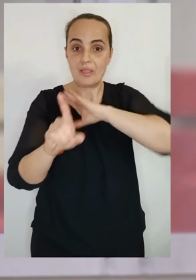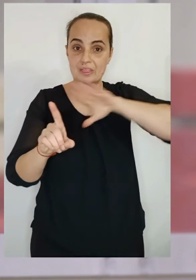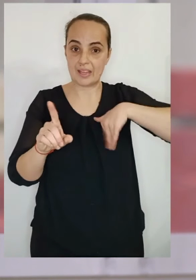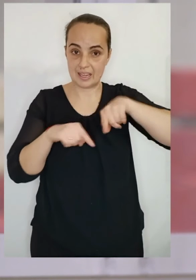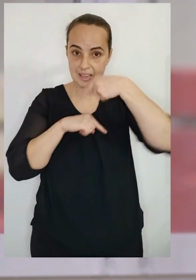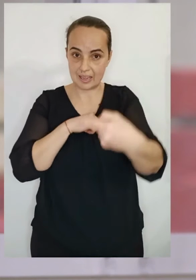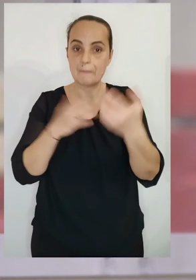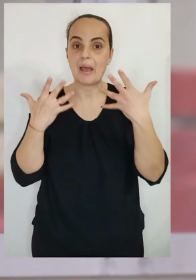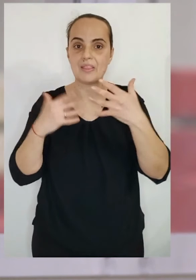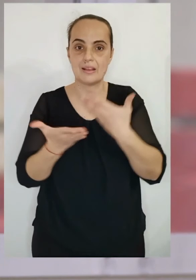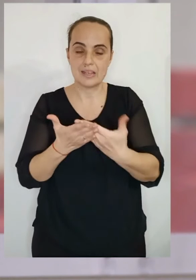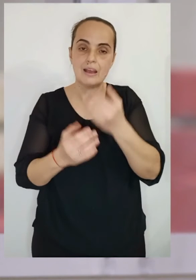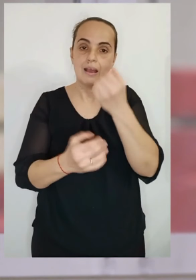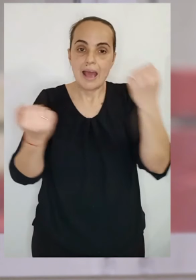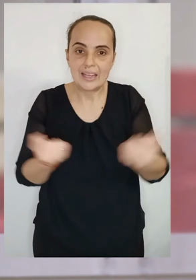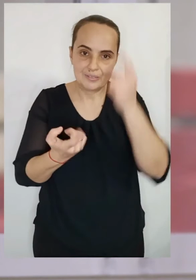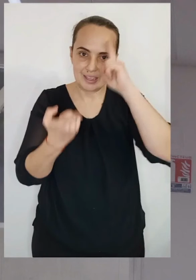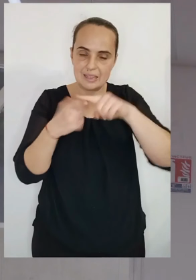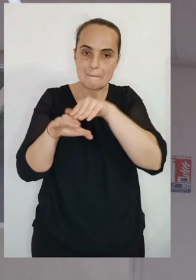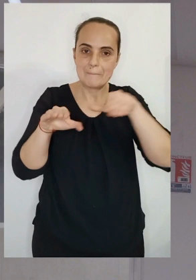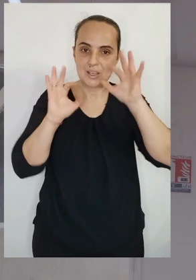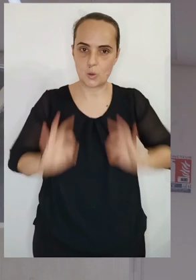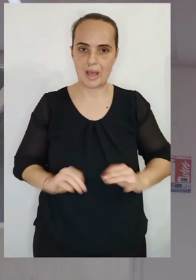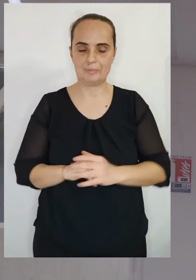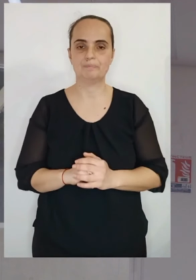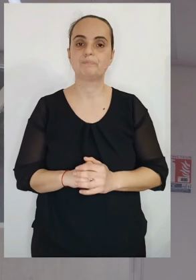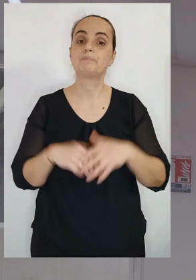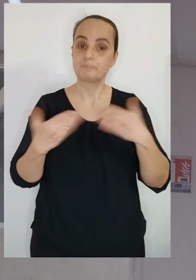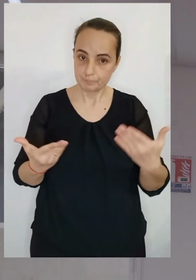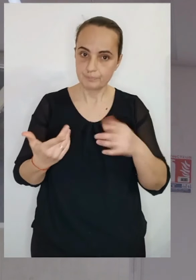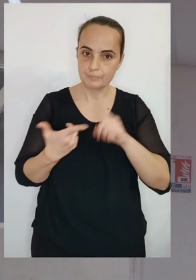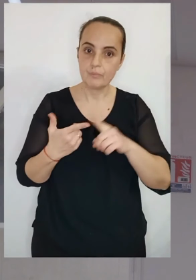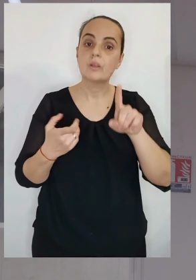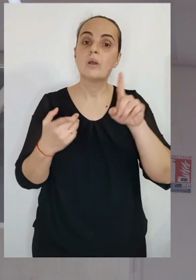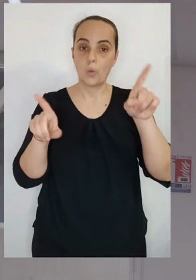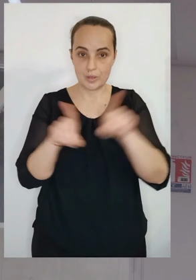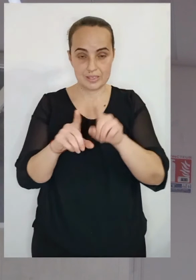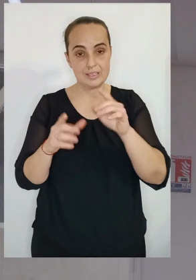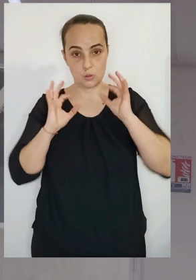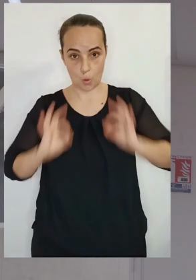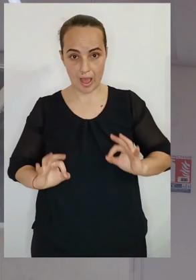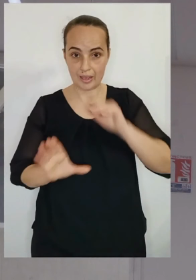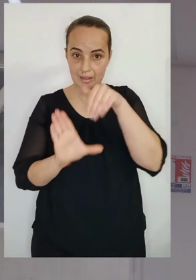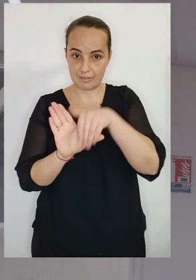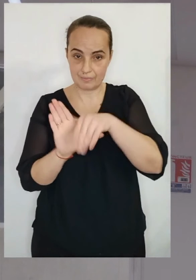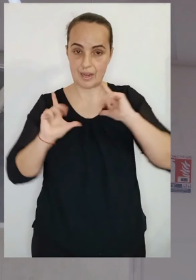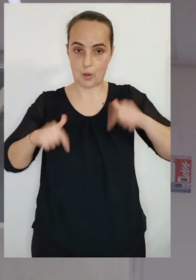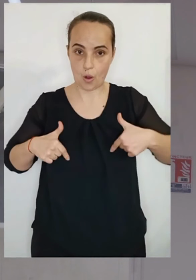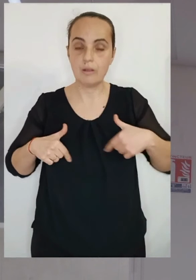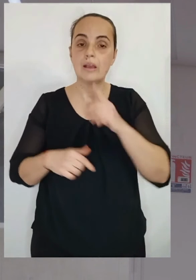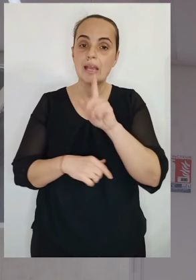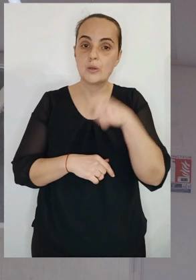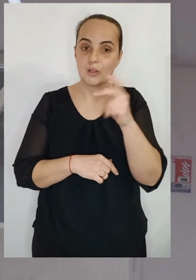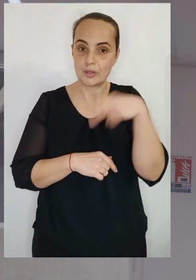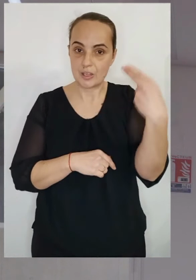printemps. Ça, c'était effectivement les activités dans le cadre périscolaire. Ensuite, dans le cadre scolaire, on y vient aussi tout doucement avec